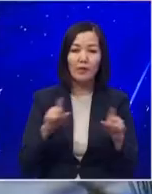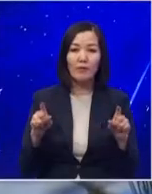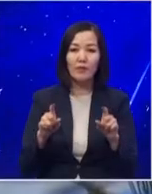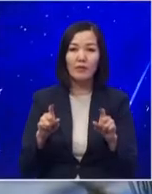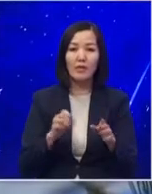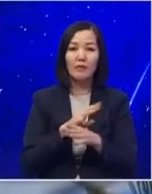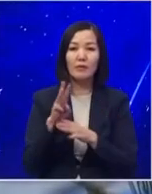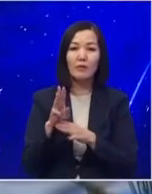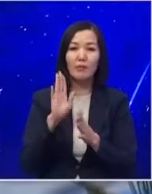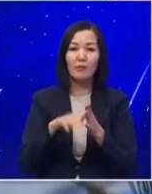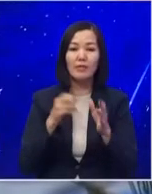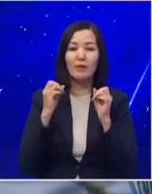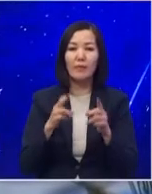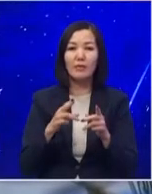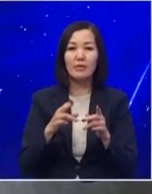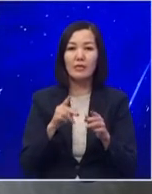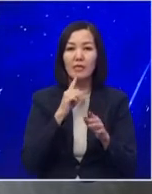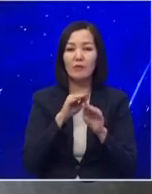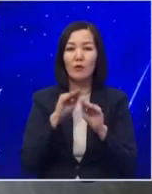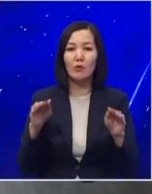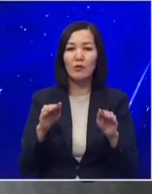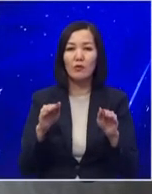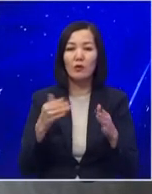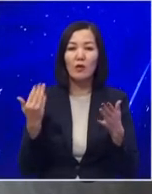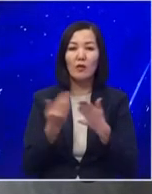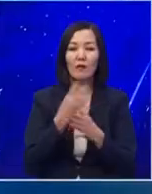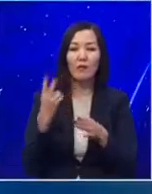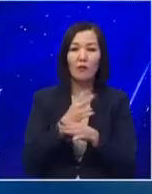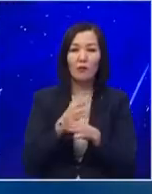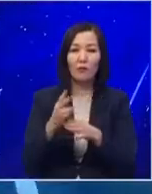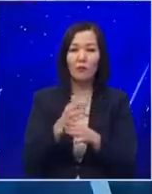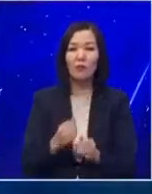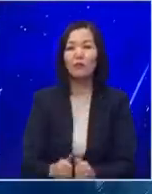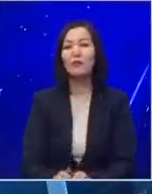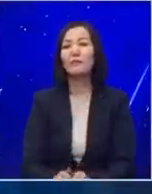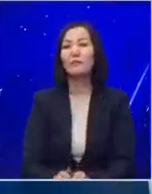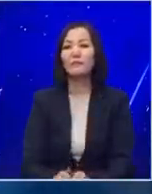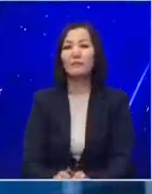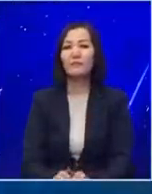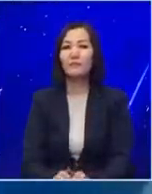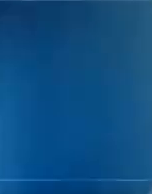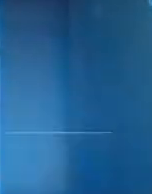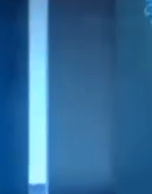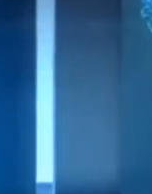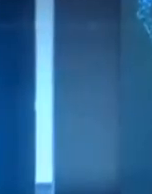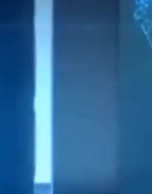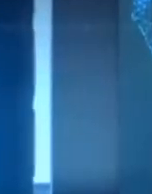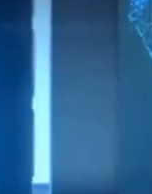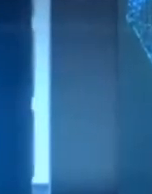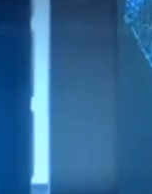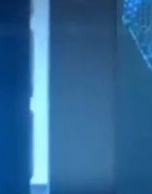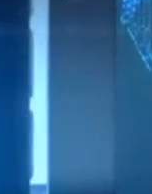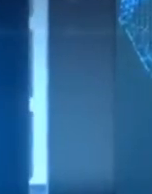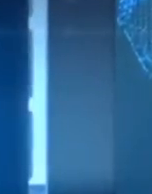обеспечивают безопасность и спокойствие мирных граждан новогоднюю ночь дамир anita pearl она зомбо и нагар хамзин телеканал